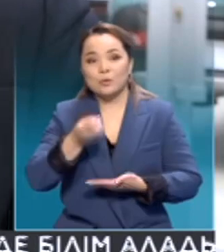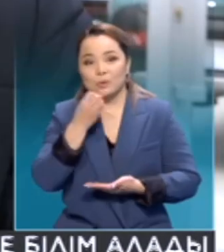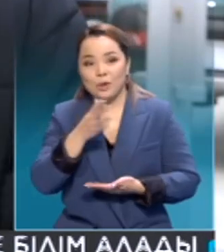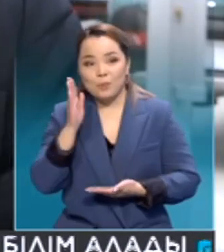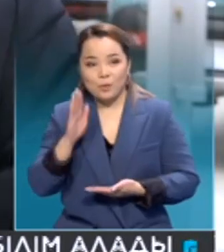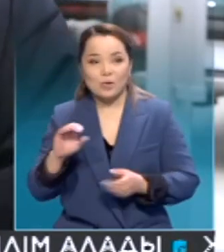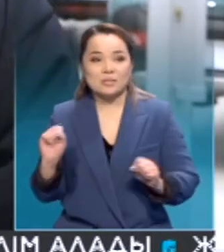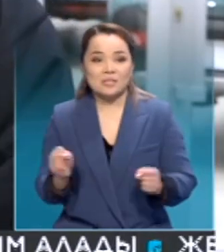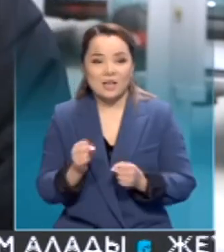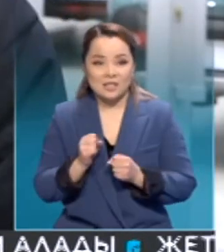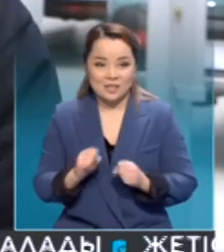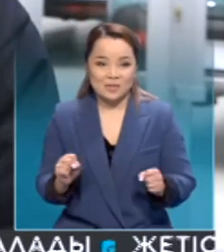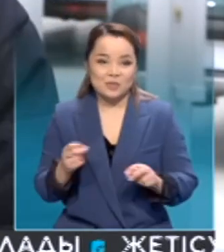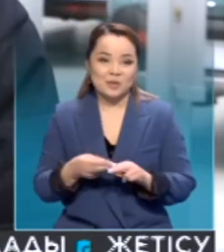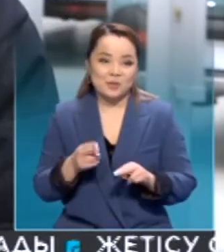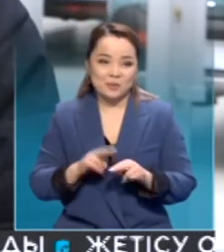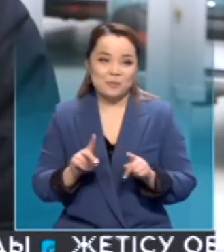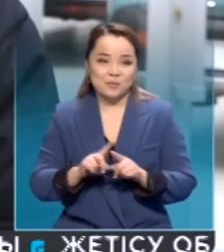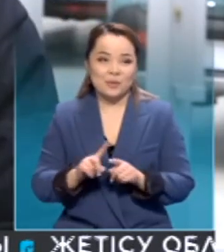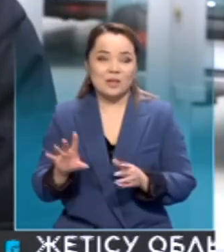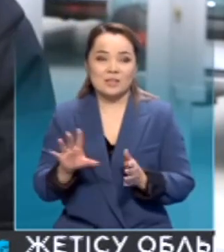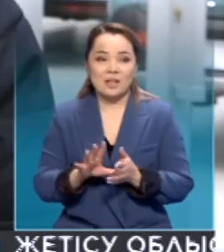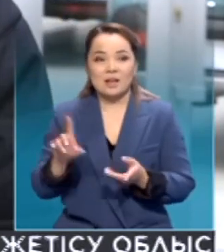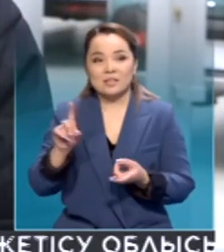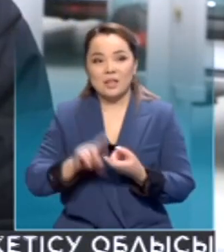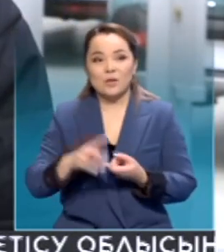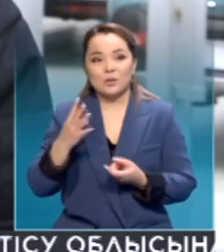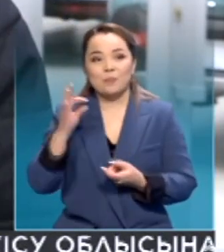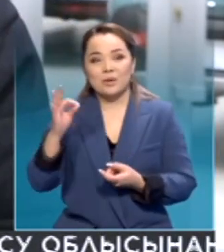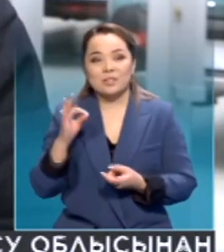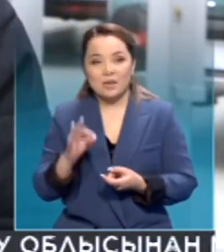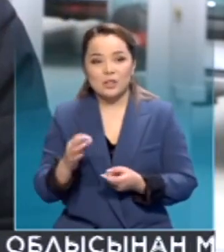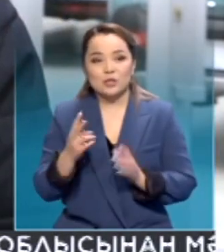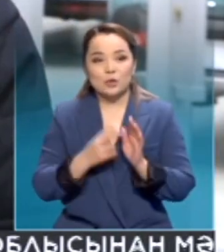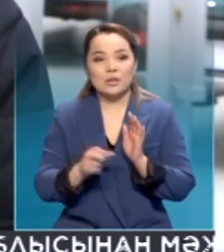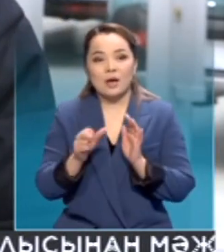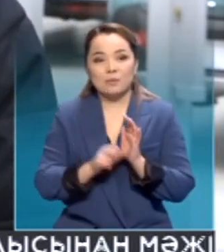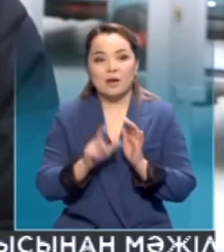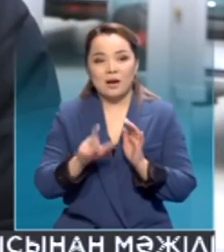жылдамдық, сол жылдамдықтың арқасында осындай 4% 760 адам ішіне кіріп отырмын.